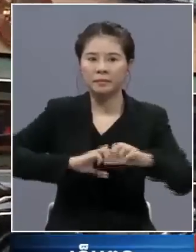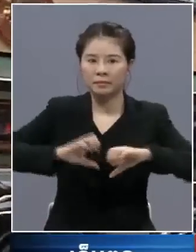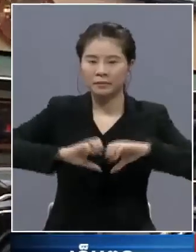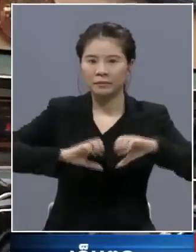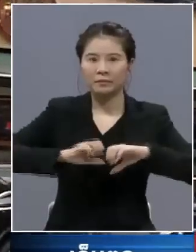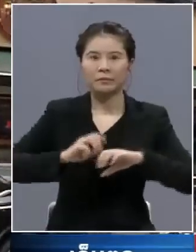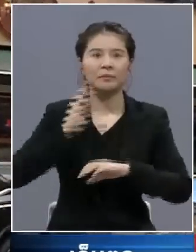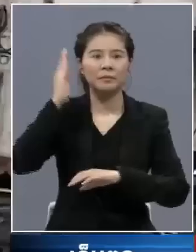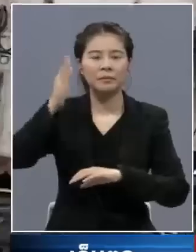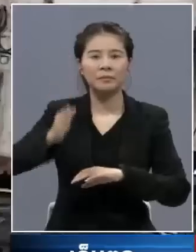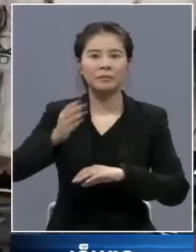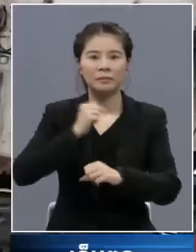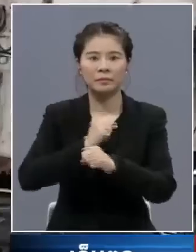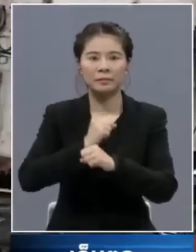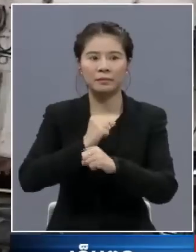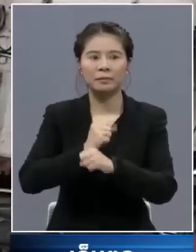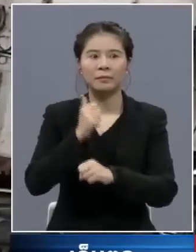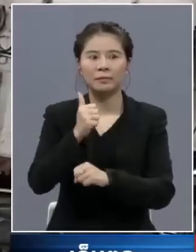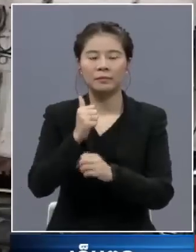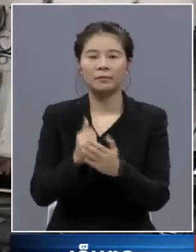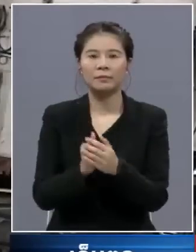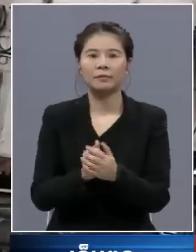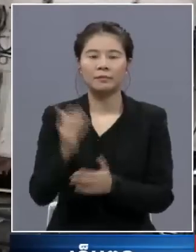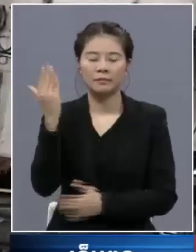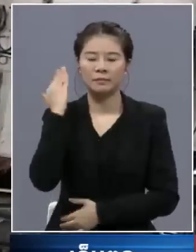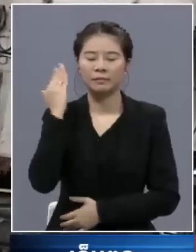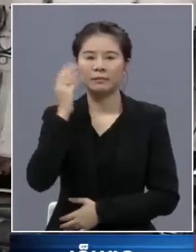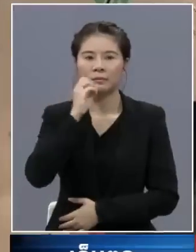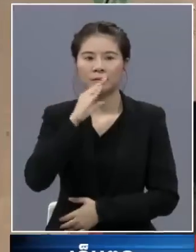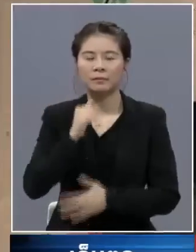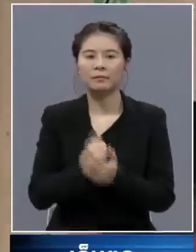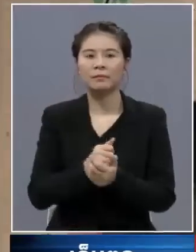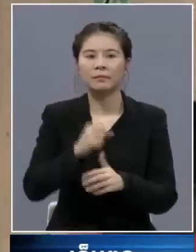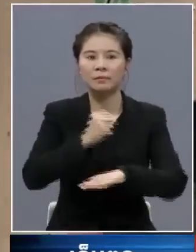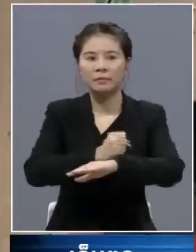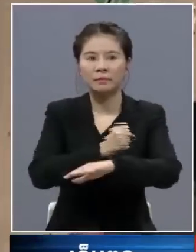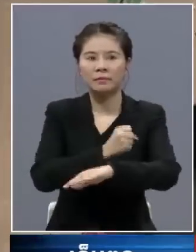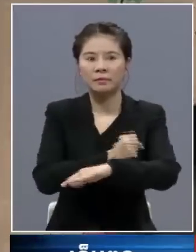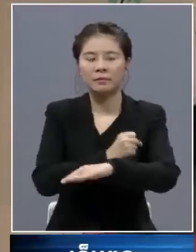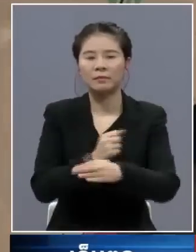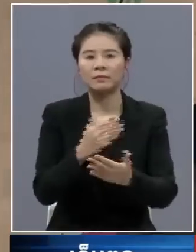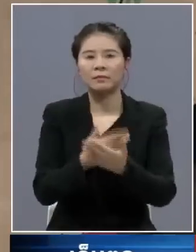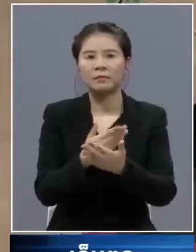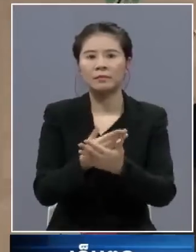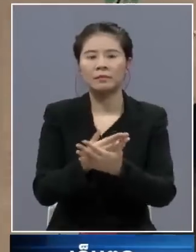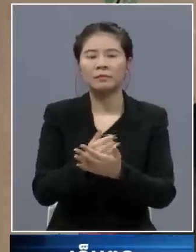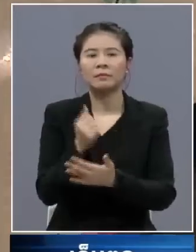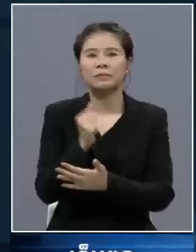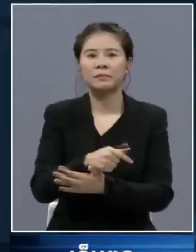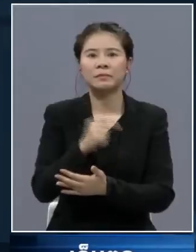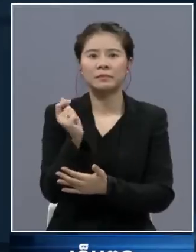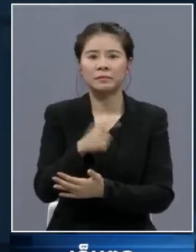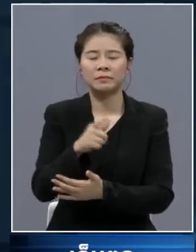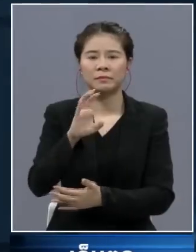ครับ หลายคนก็ไปวิพากษ์วิจารณ์นะว่าตอนหาเสียงก็บอกว่าค่าแรงขั้นต่ำจะขึ้นทันที450แต่ก็ต้องยืนยันว่าต